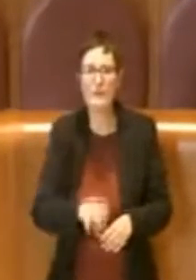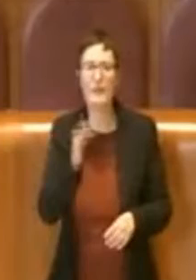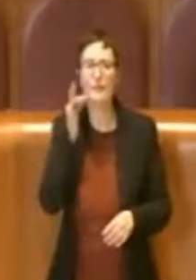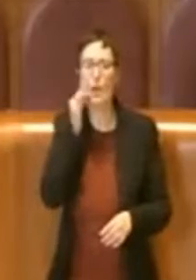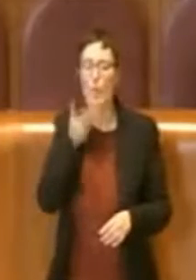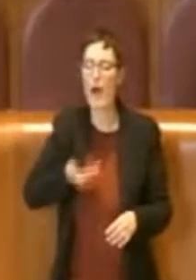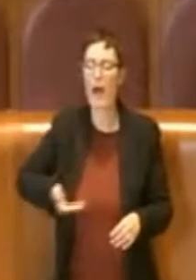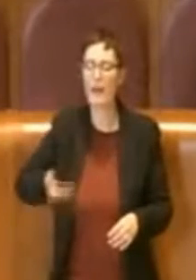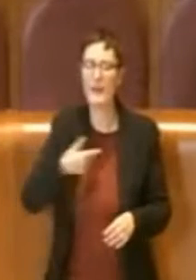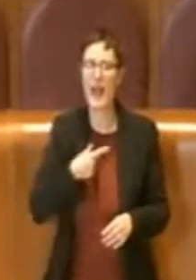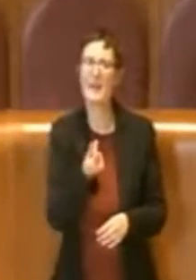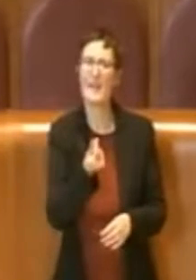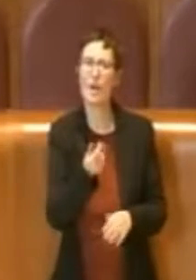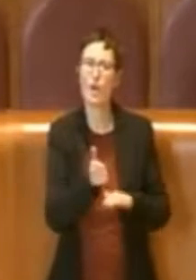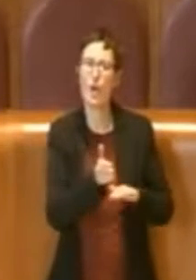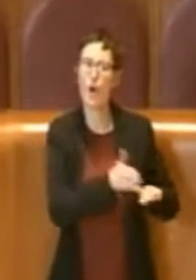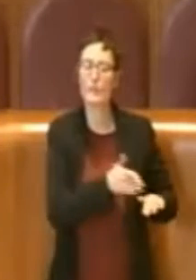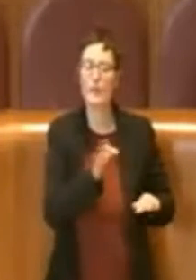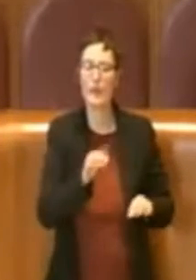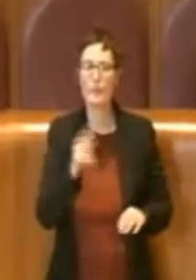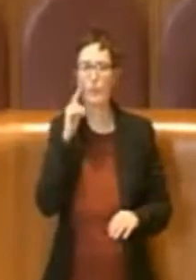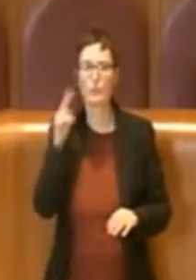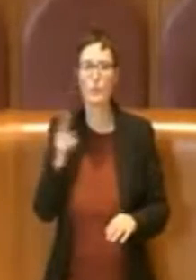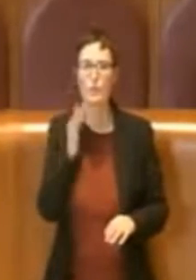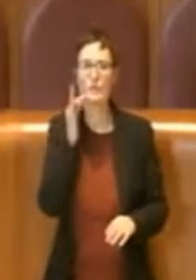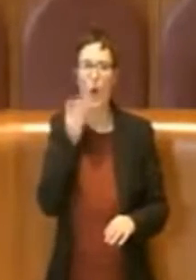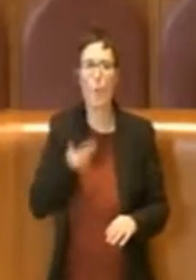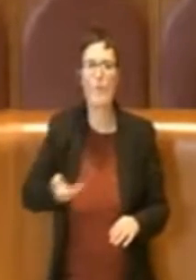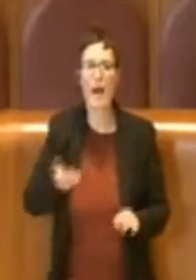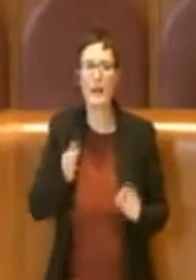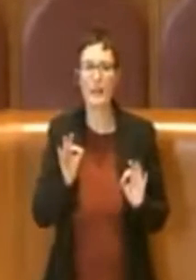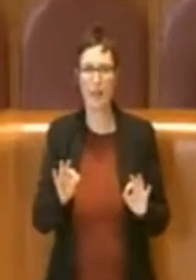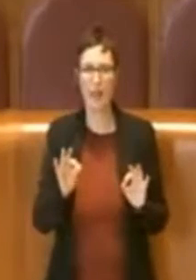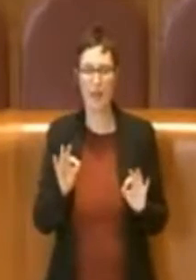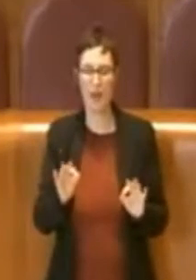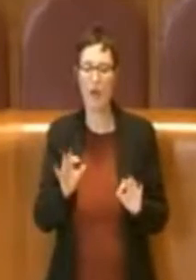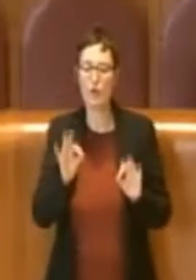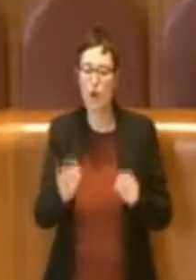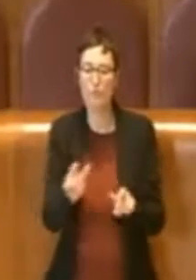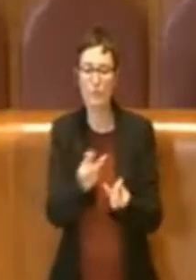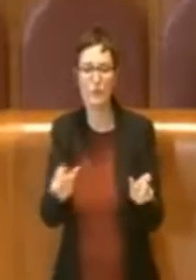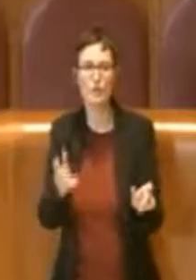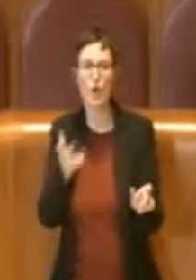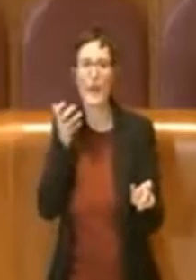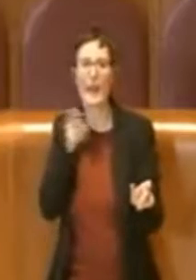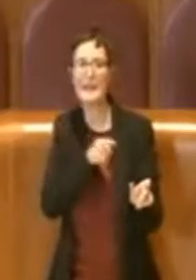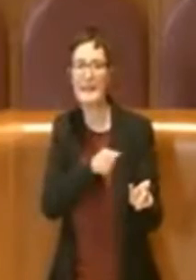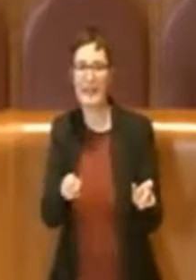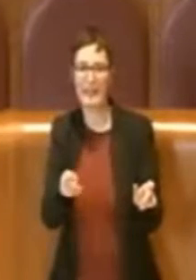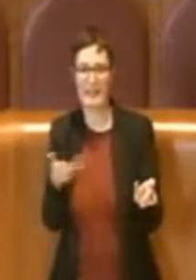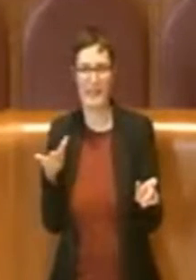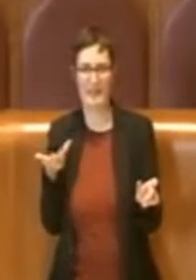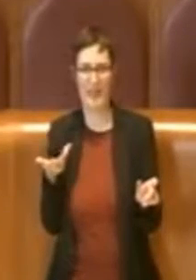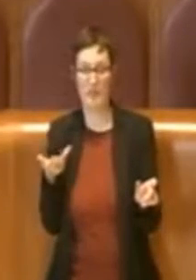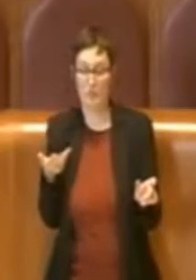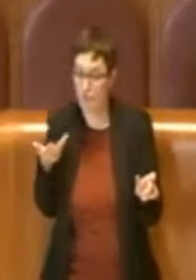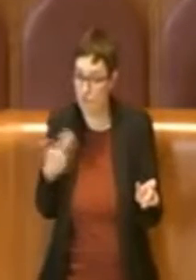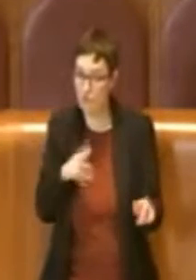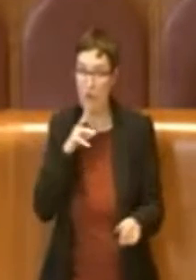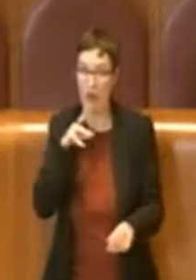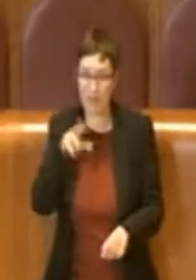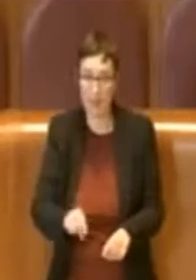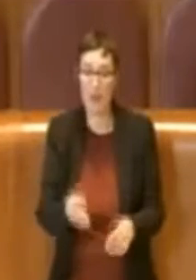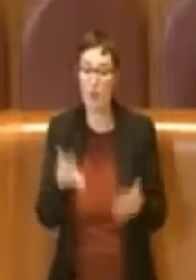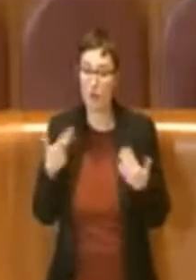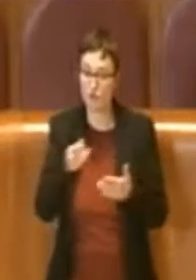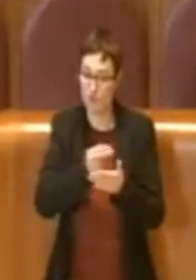umanitarie e soprattutto per la dignità delle persone l'abbiamo detto l'abbiamo scritto lo abbiamo